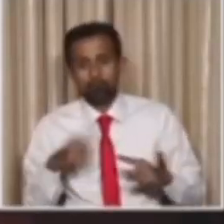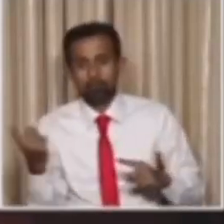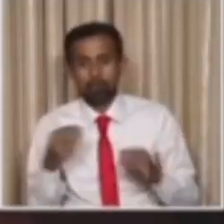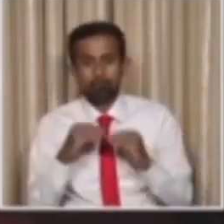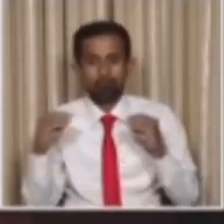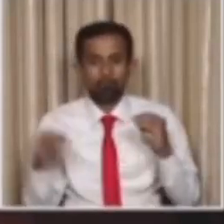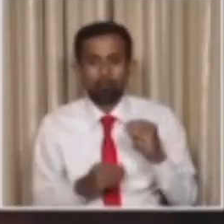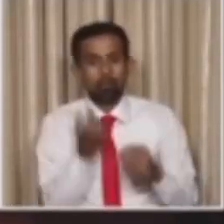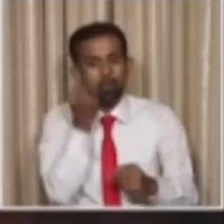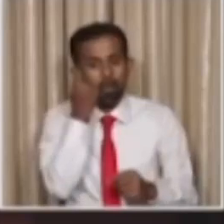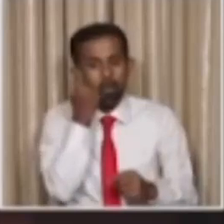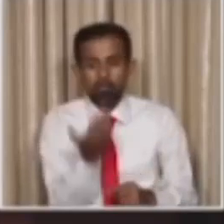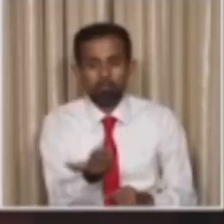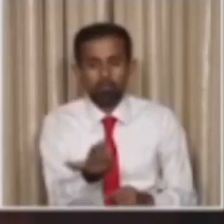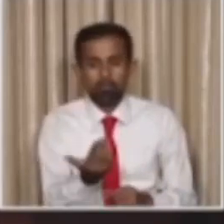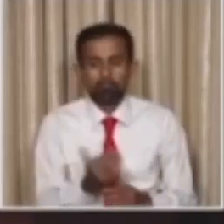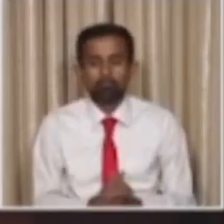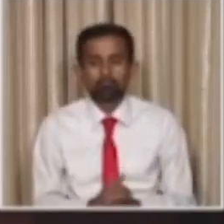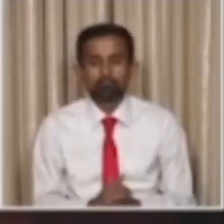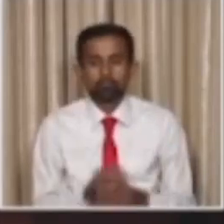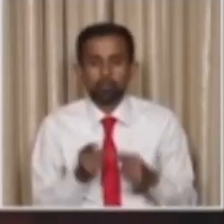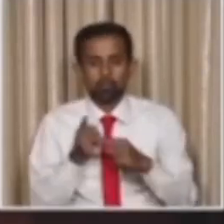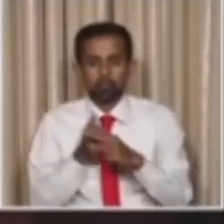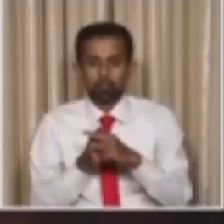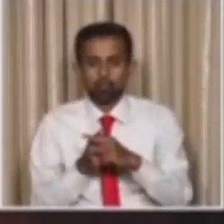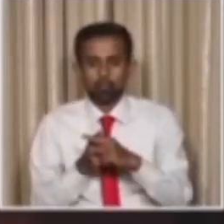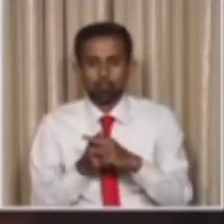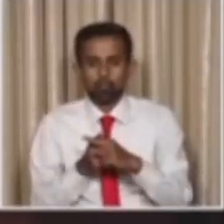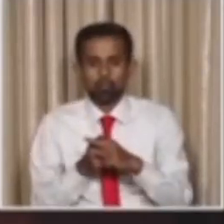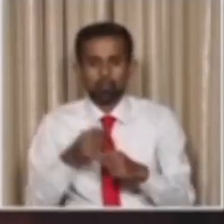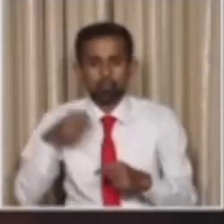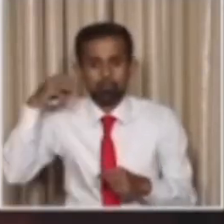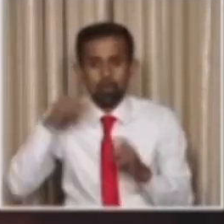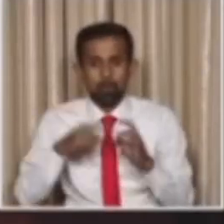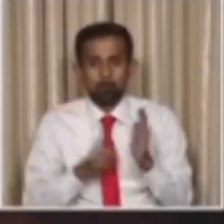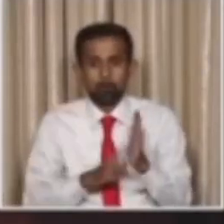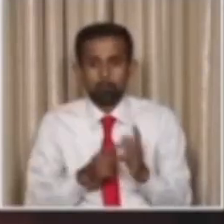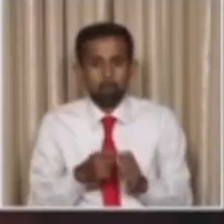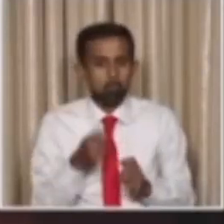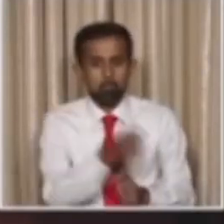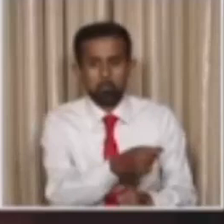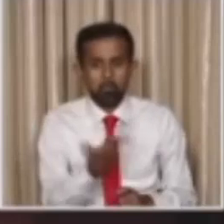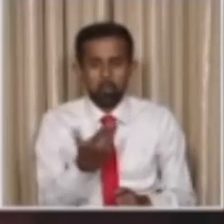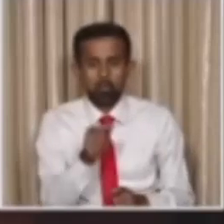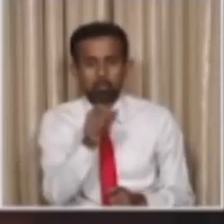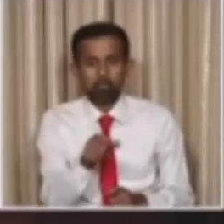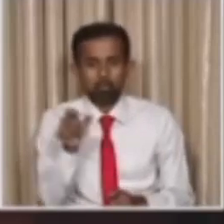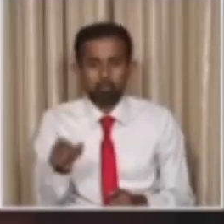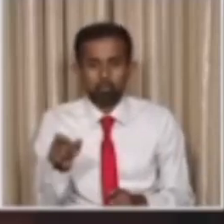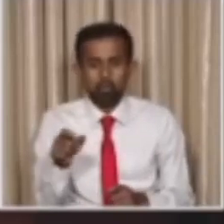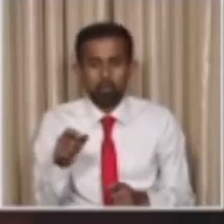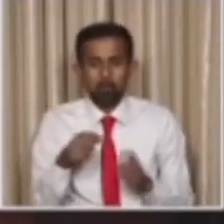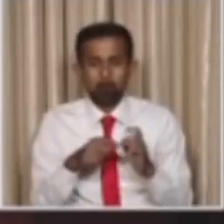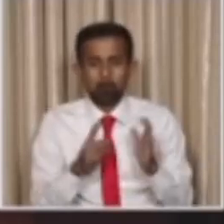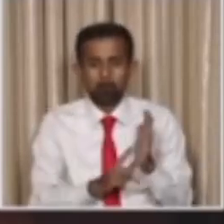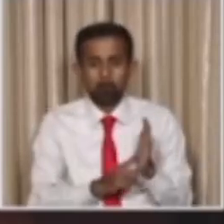විකල්ප විසඳුම් කවරේද? උදාහරණයක් වශයෙන් විදුලි බිල්පත් නොගෙවූ අයගෙන් ඒ විදුලි බිල්පත් අය